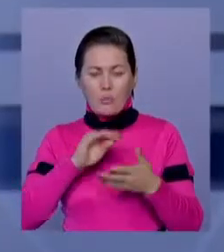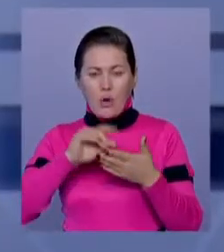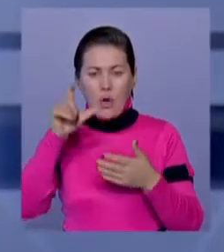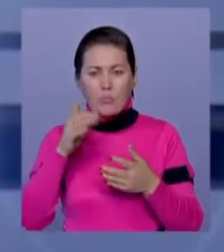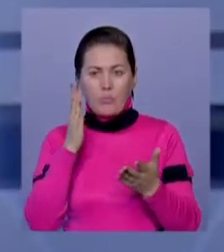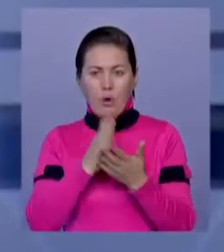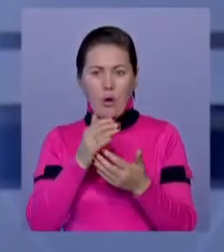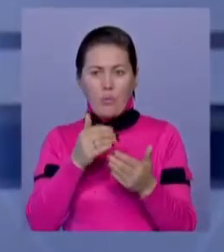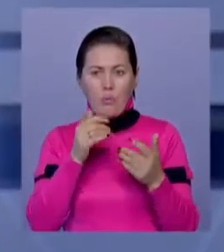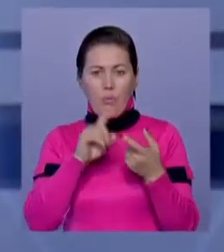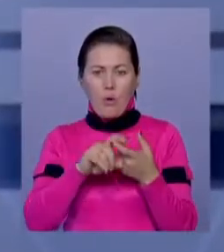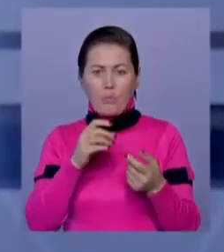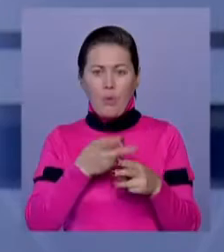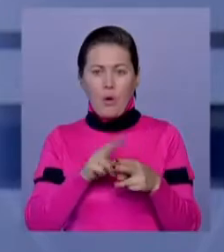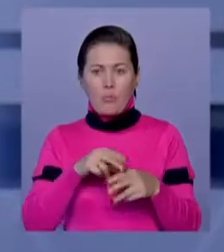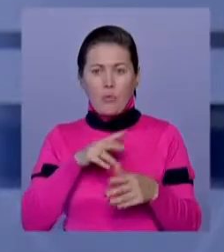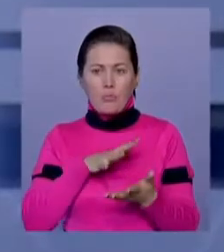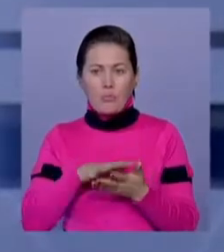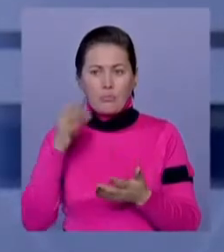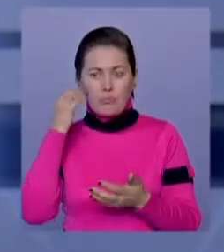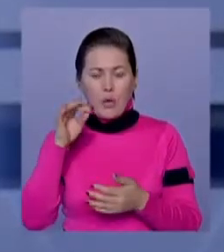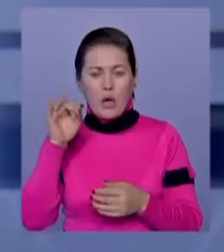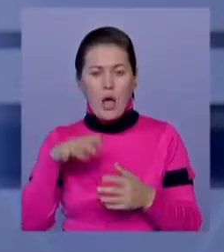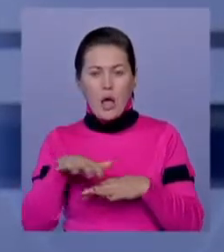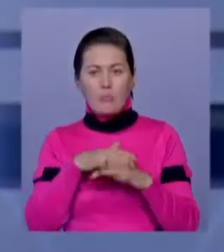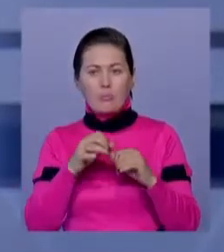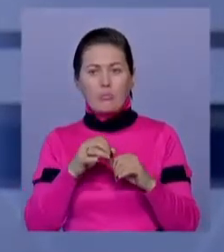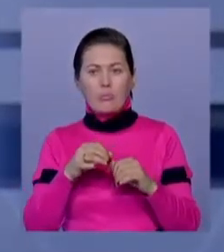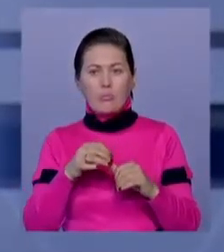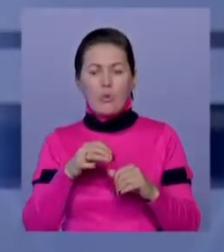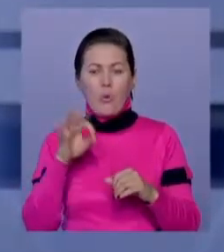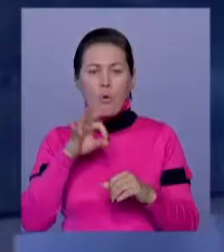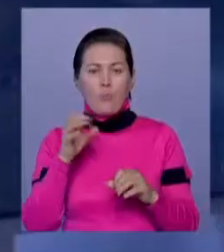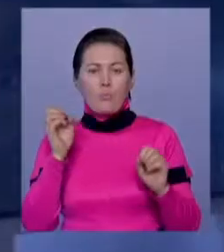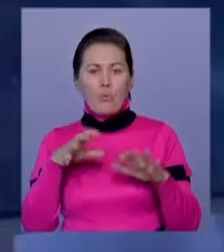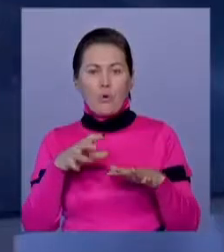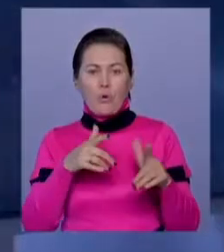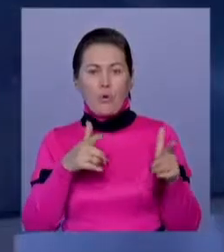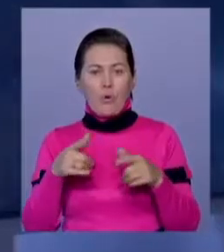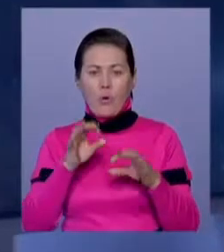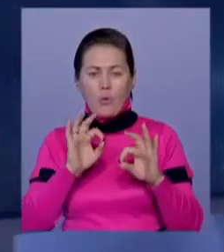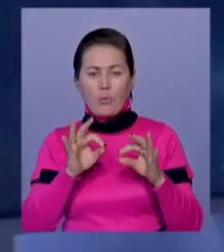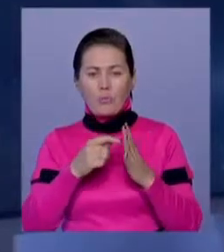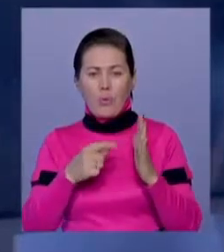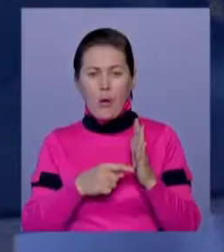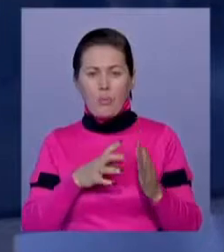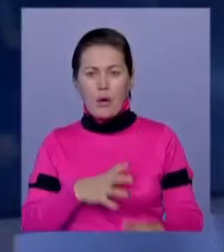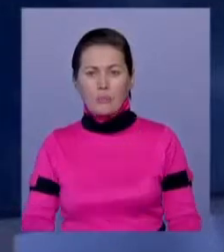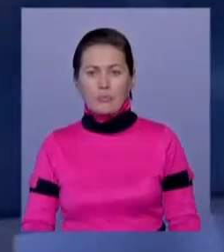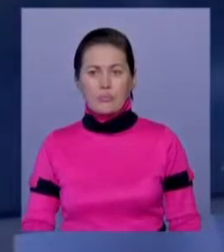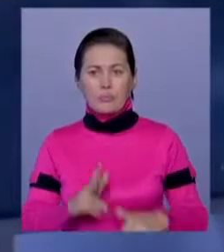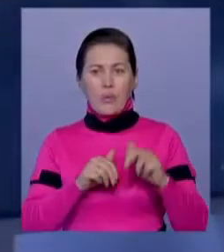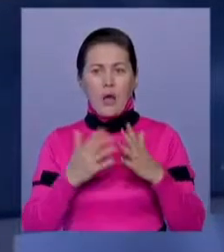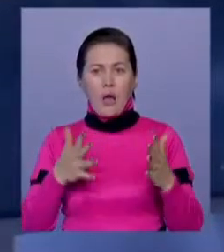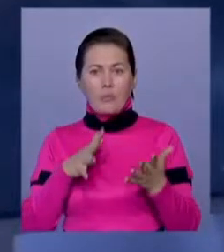студиямен тікелей байланысқа шығады. Мұз сапасы мен келген халықтың ықыласын жеткізуге дайын тұр. Қайырлы кеш, Жадыра, көңіл күй қалай?